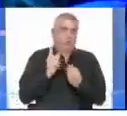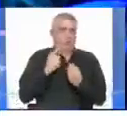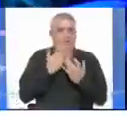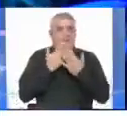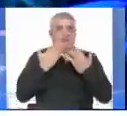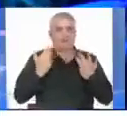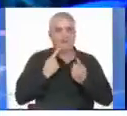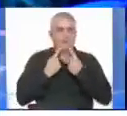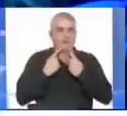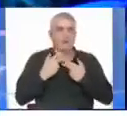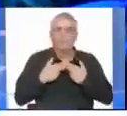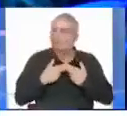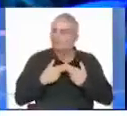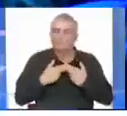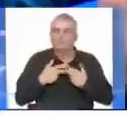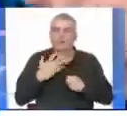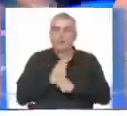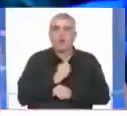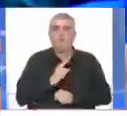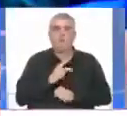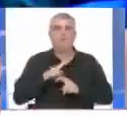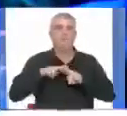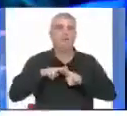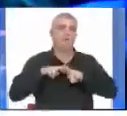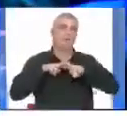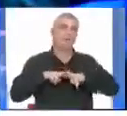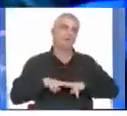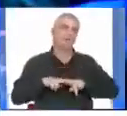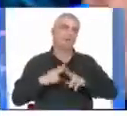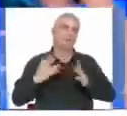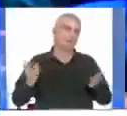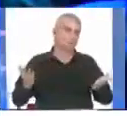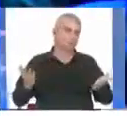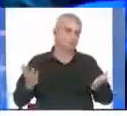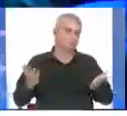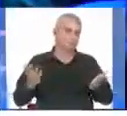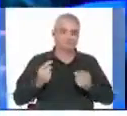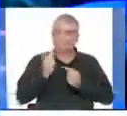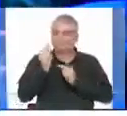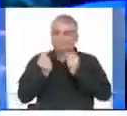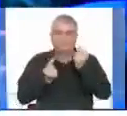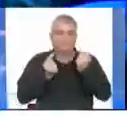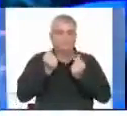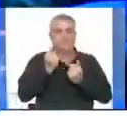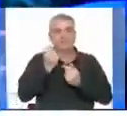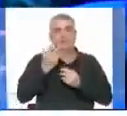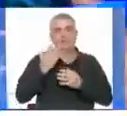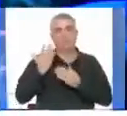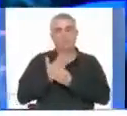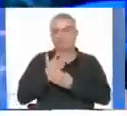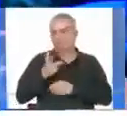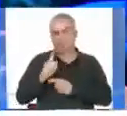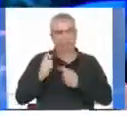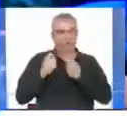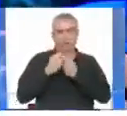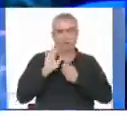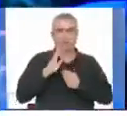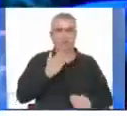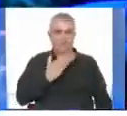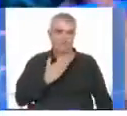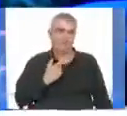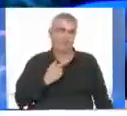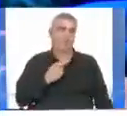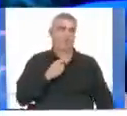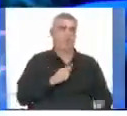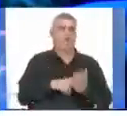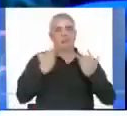להתברר בדיונים הקרובים. לא הצליחו, ואז נשארו עם פירורים בתיק הצוללות שלו, קשורים כמובן נתניהו, כי הם